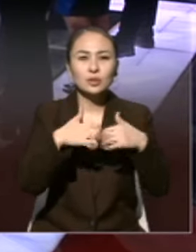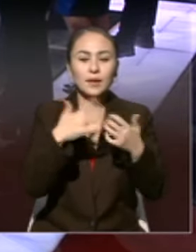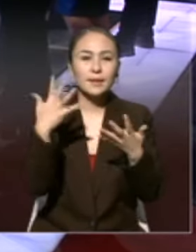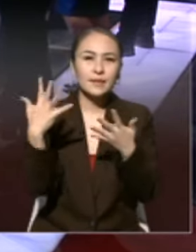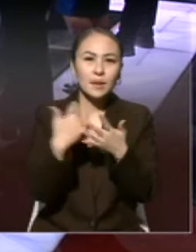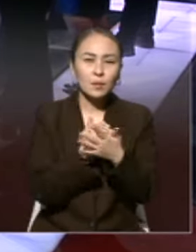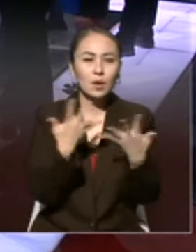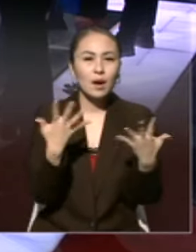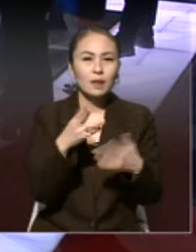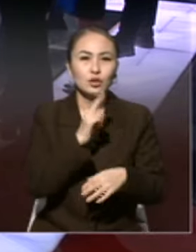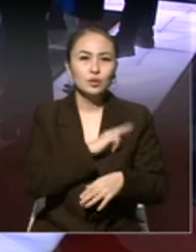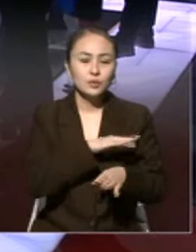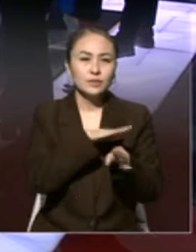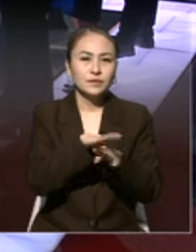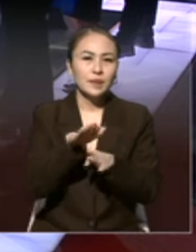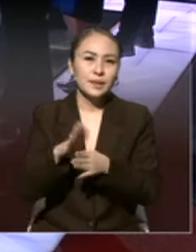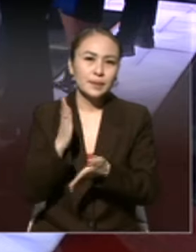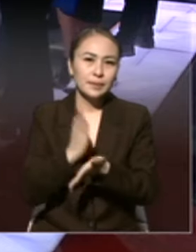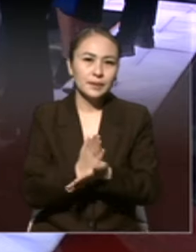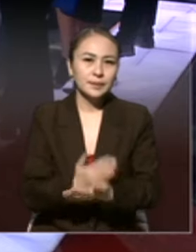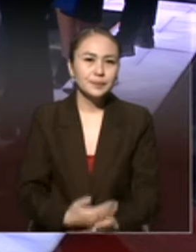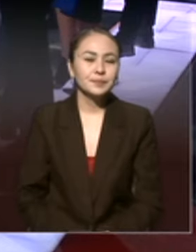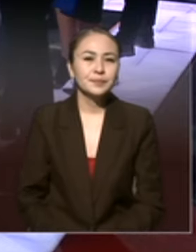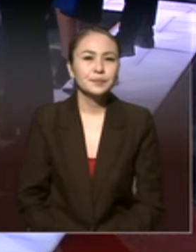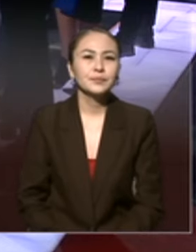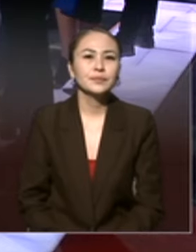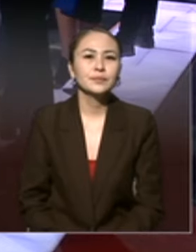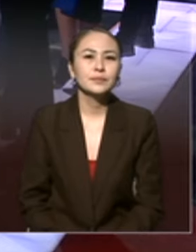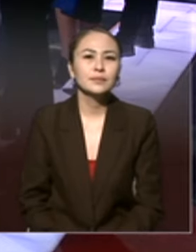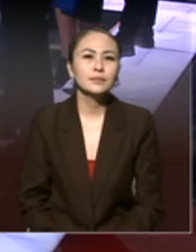үшін қандай жұмыс атқарылып жатыр?